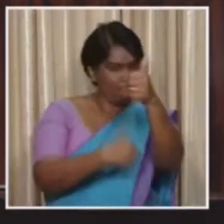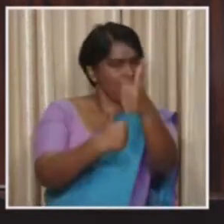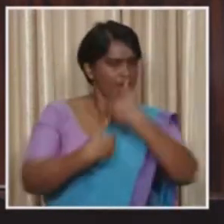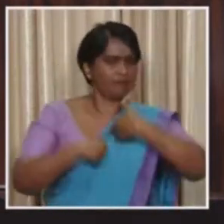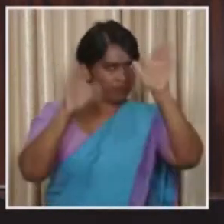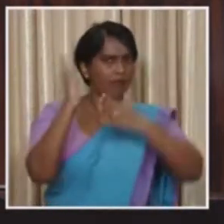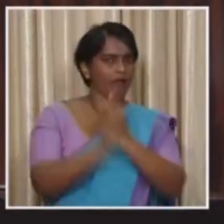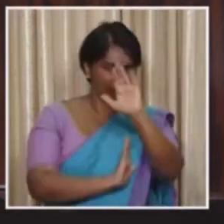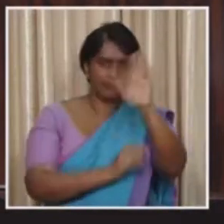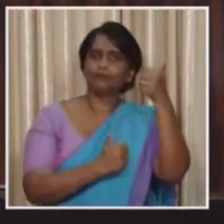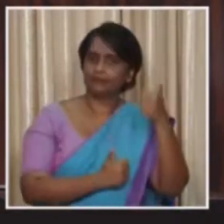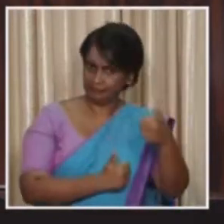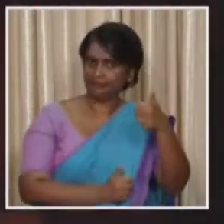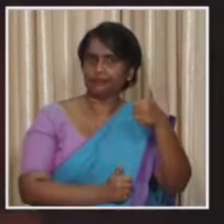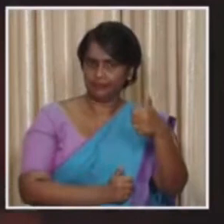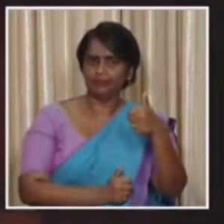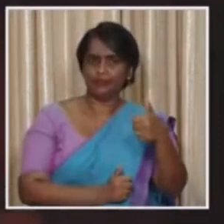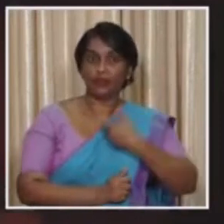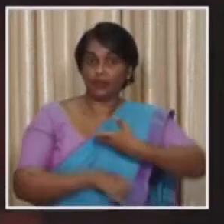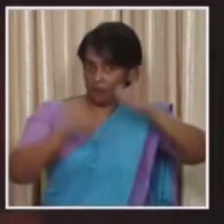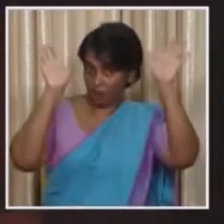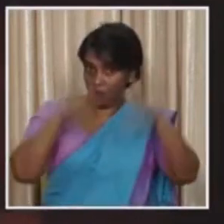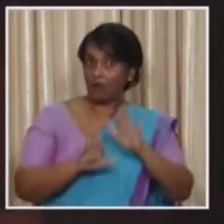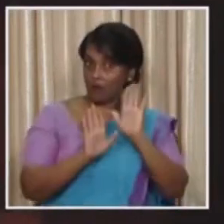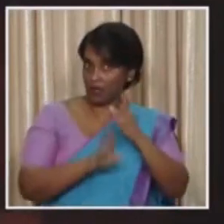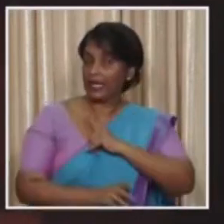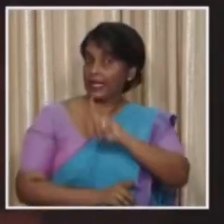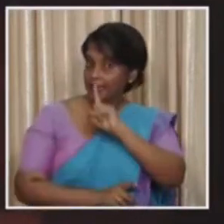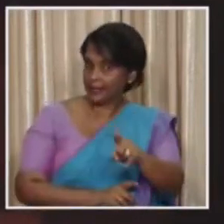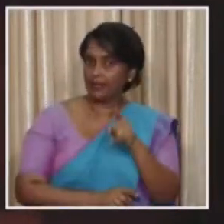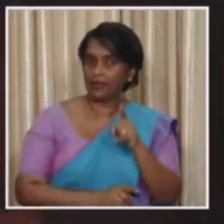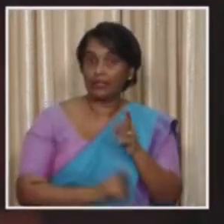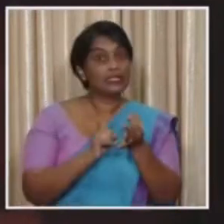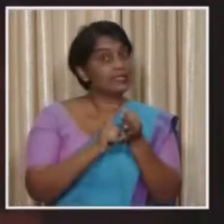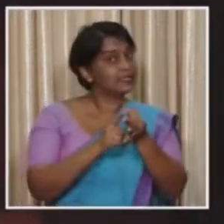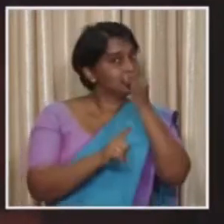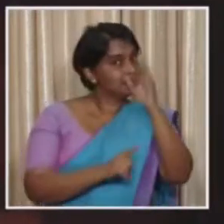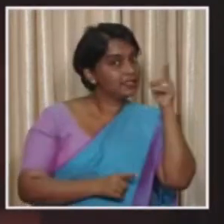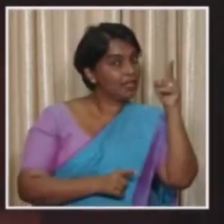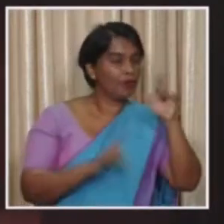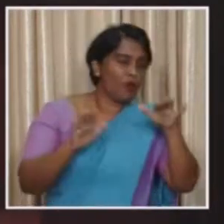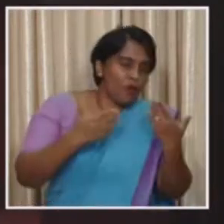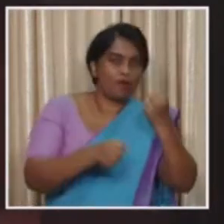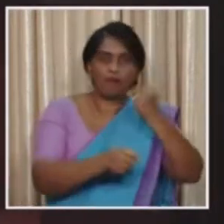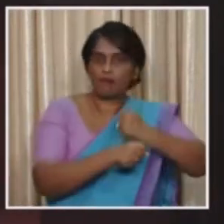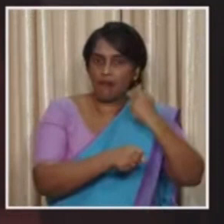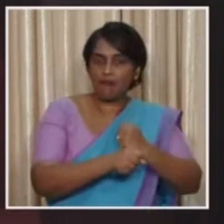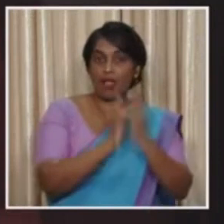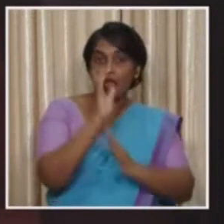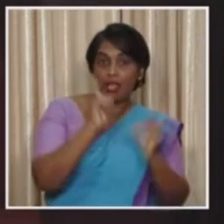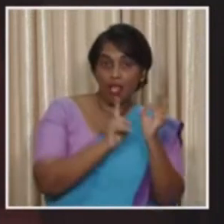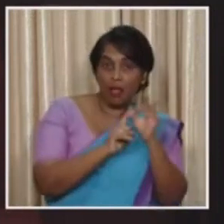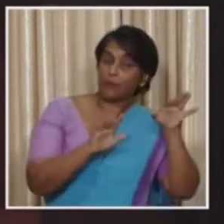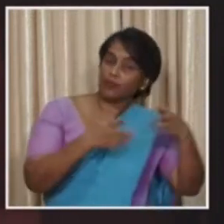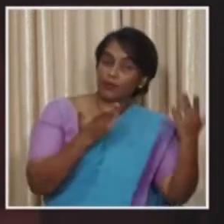කැඳවන්න. අයිතිය තියෙනවා. මම හරි මම කැඳවන්නම්. හැබැයි මම එකක් කියනවා. ජනාධිපතිවරයාගේ හෝ ආණ්ඩුවේ හෝ අමාත්‍යවරයාගේ